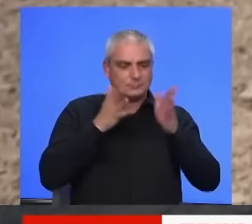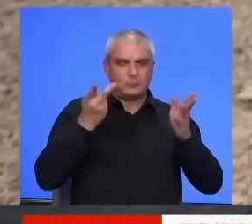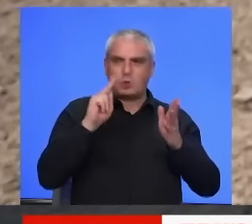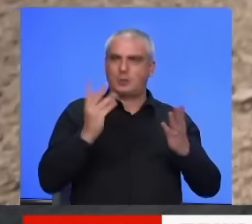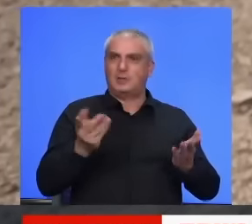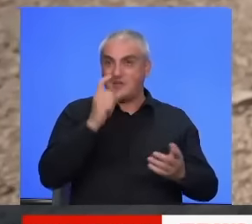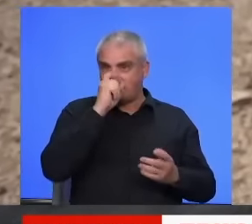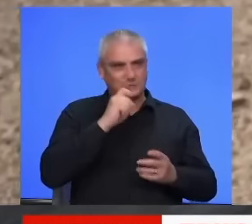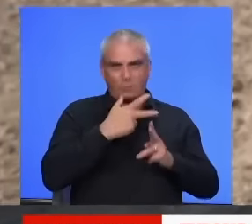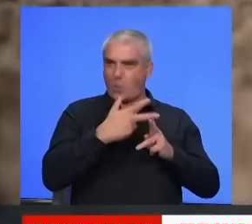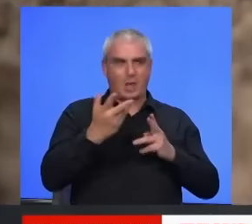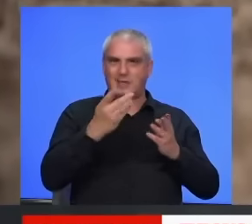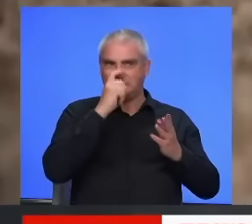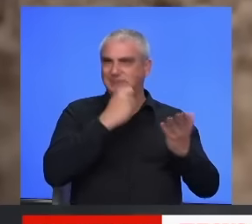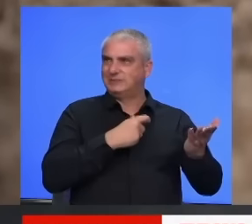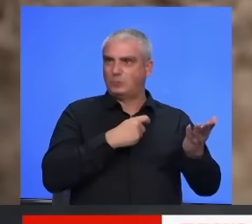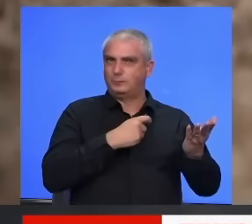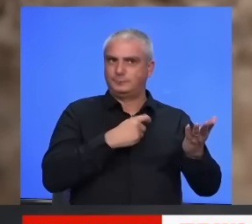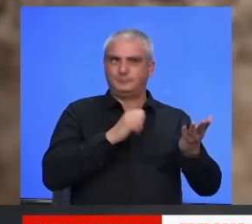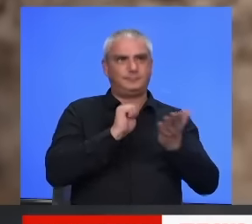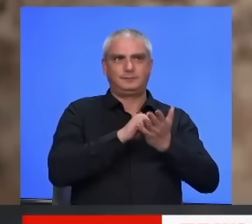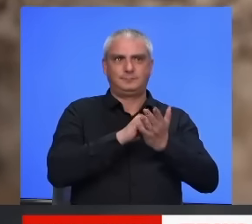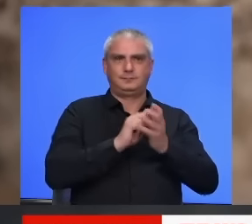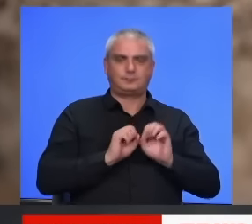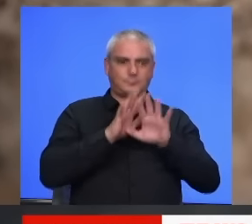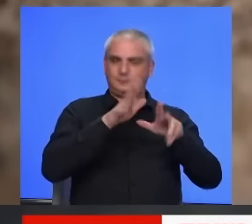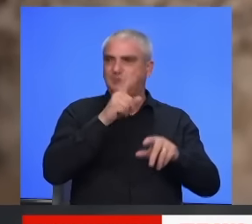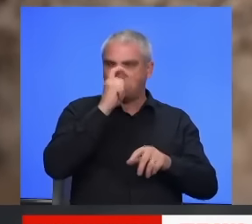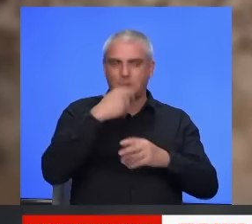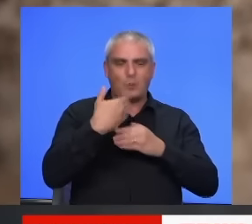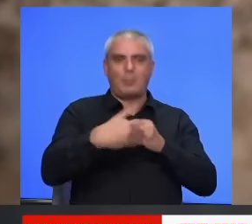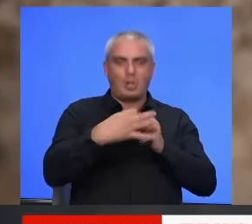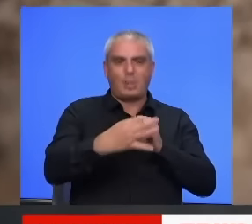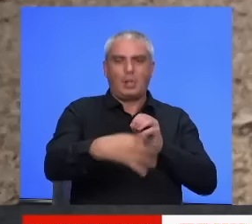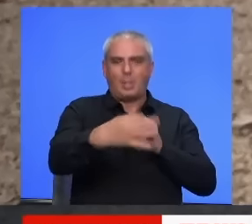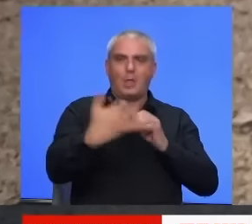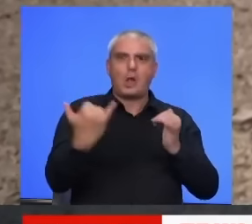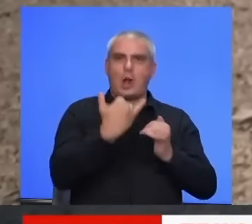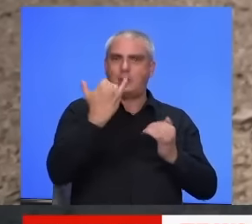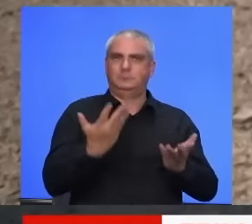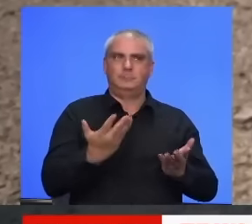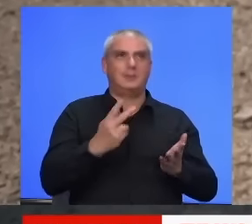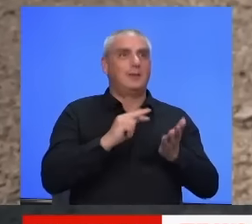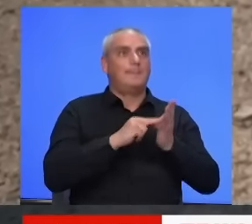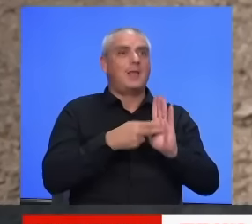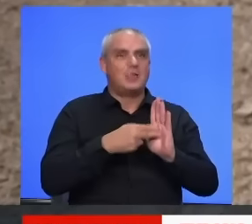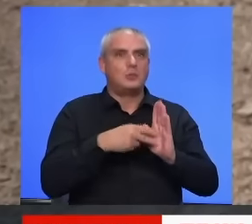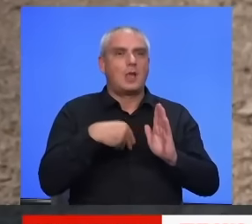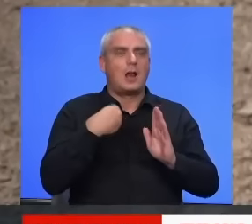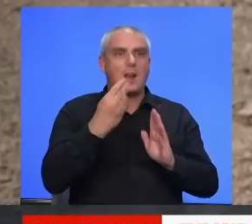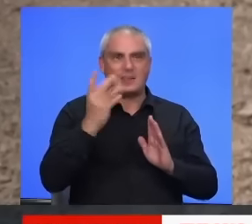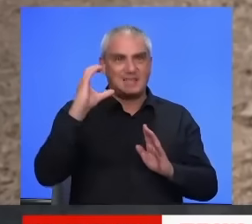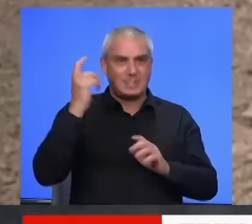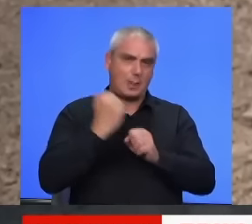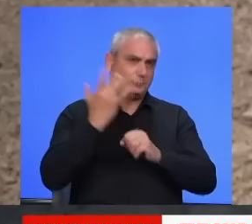והזיהום הוא לא רק הזיהום הזה של חס ושלום פריצה, הזיהום הוא מתמשך, הוא כל הזמן קורה. המדיניות, לתת לכי לעשות מה שבזין